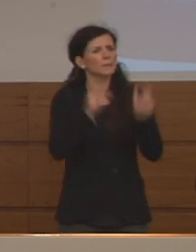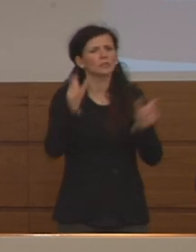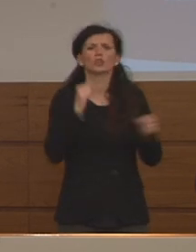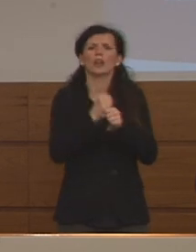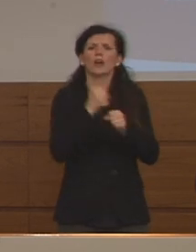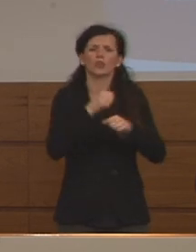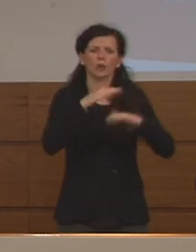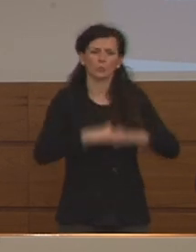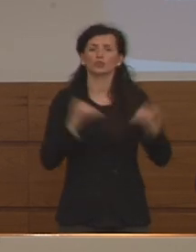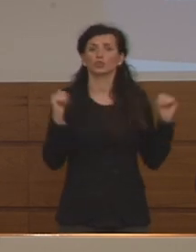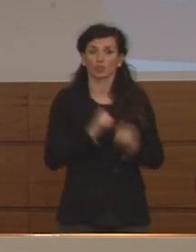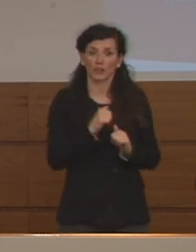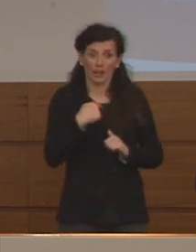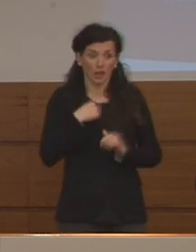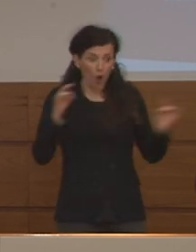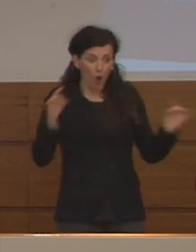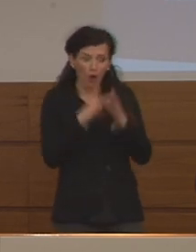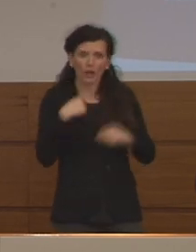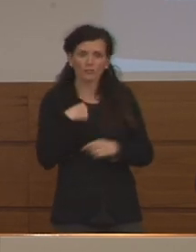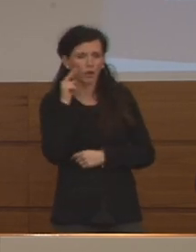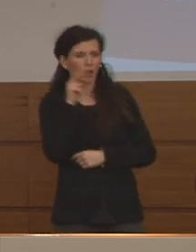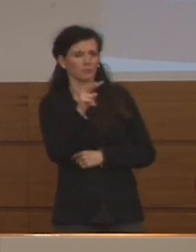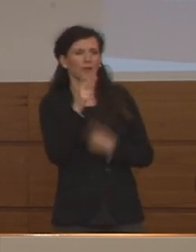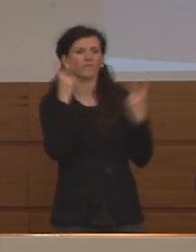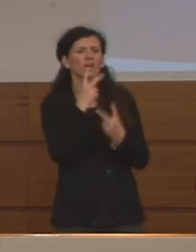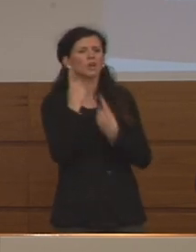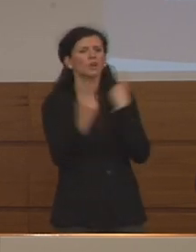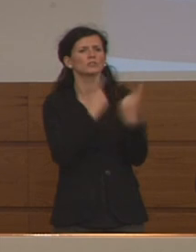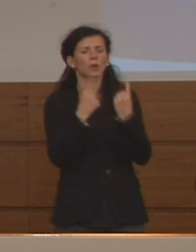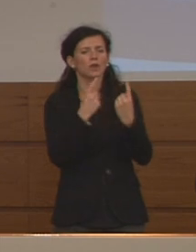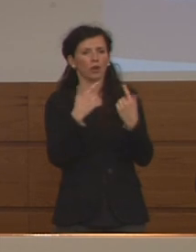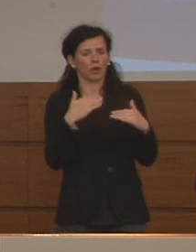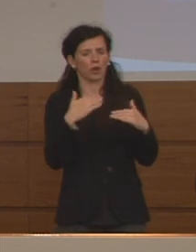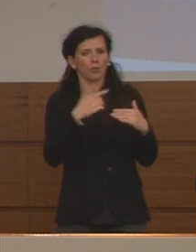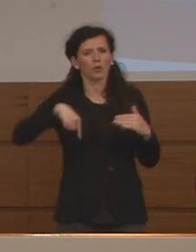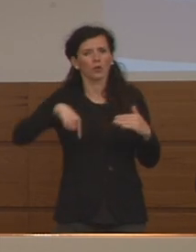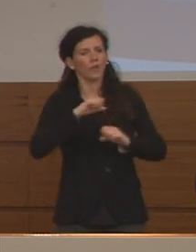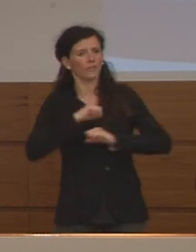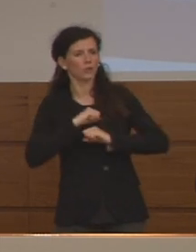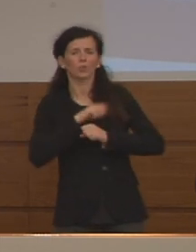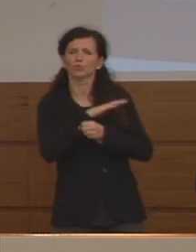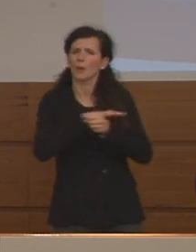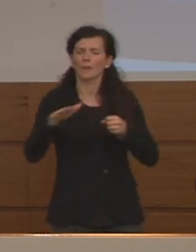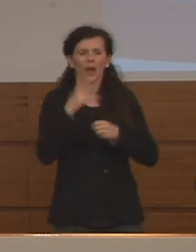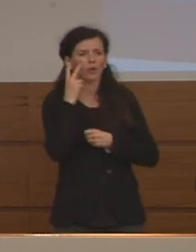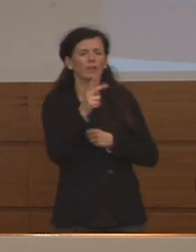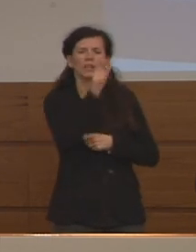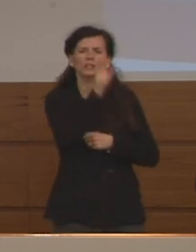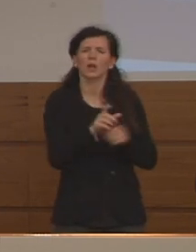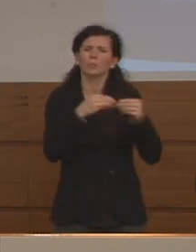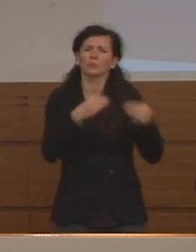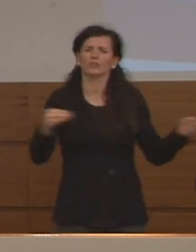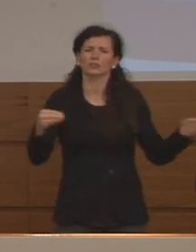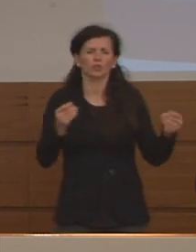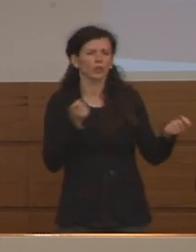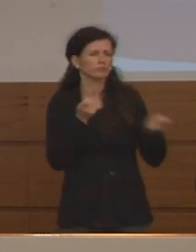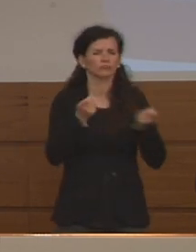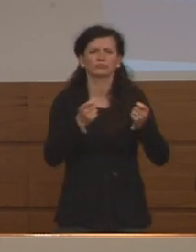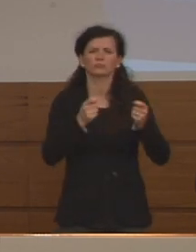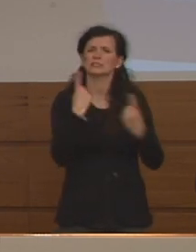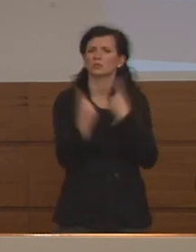stata una grande occasione per verificare in che ottime mani siamo ringrazio moltissimo per la professionalità per tutto ciò che viene fatto alla